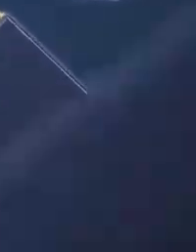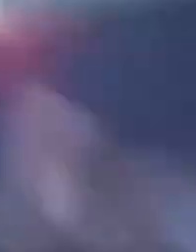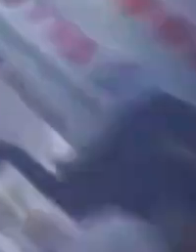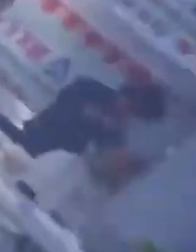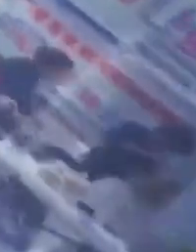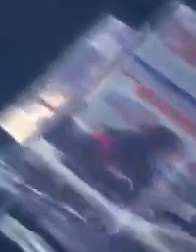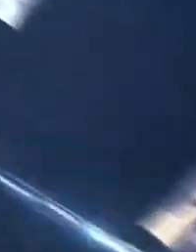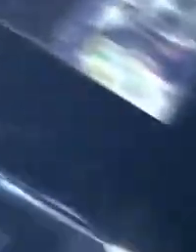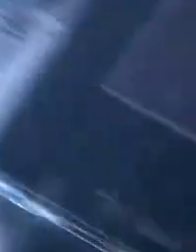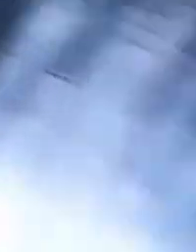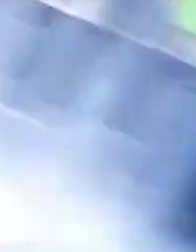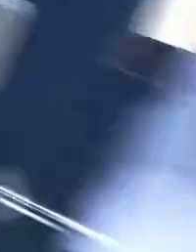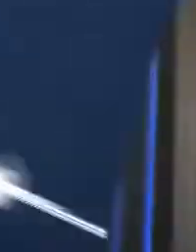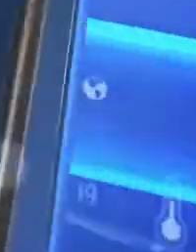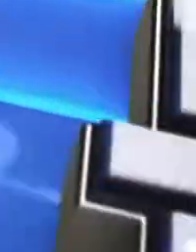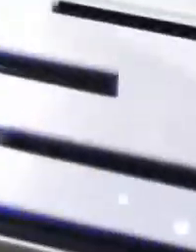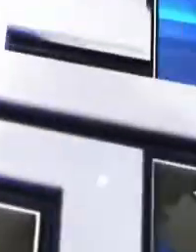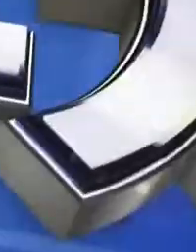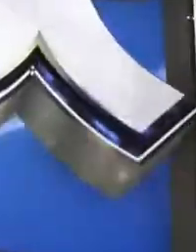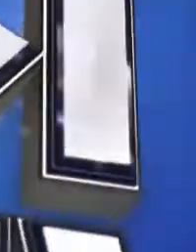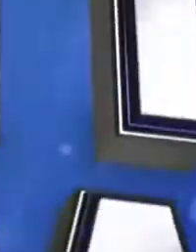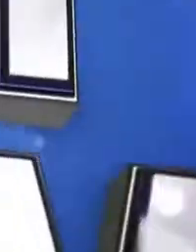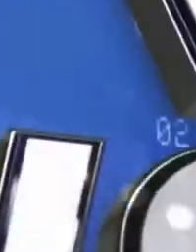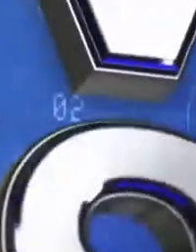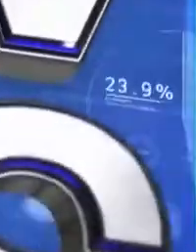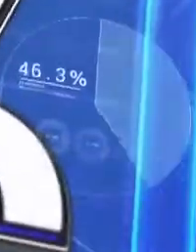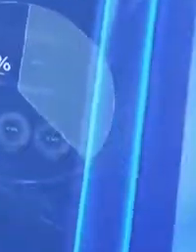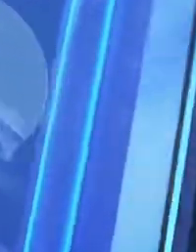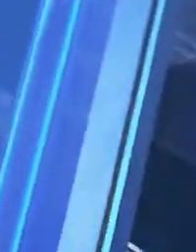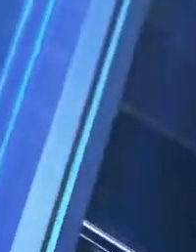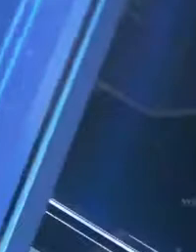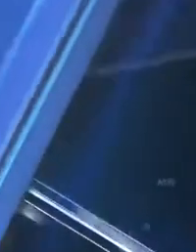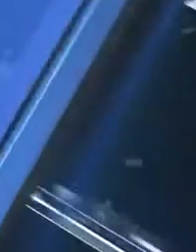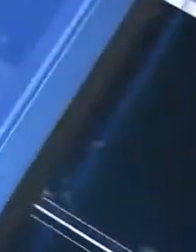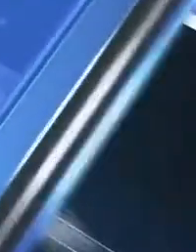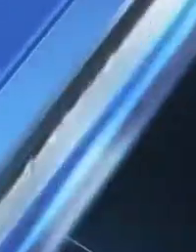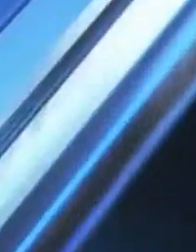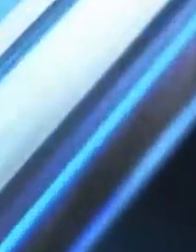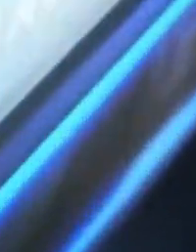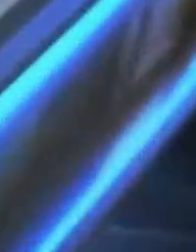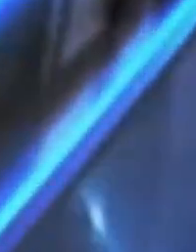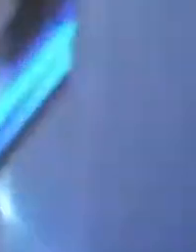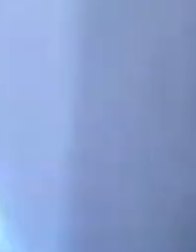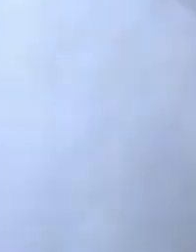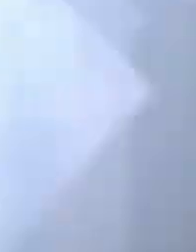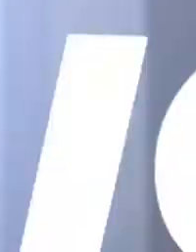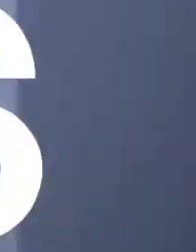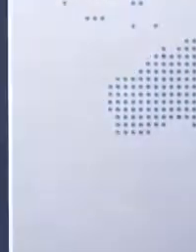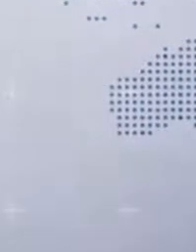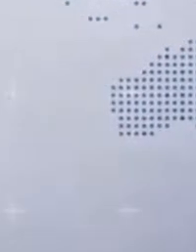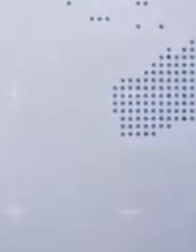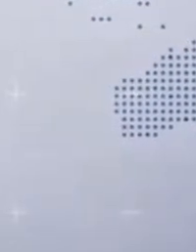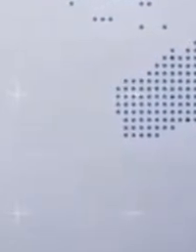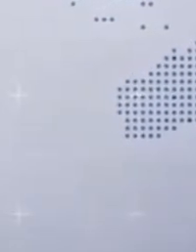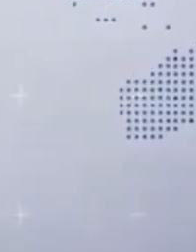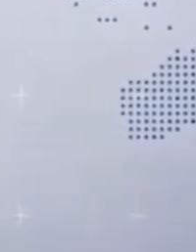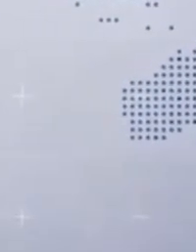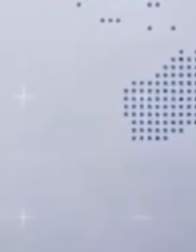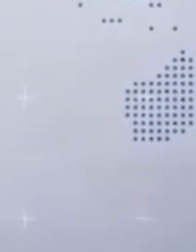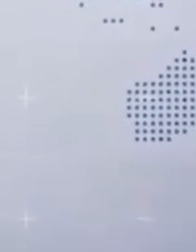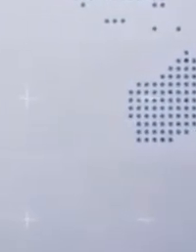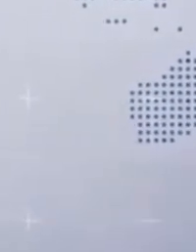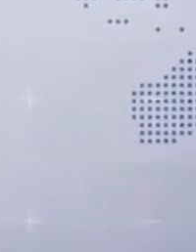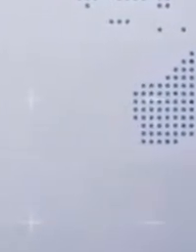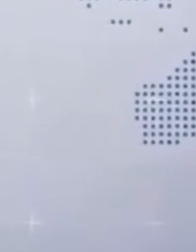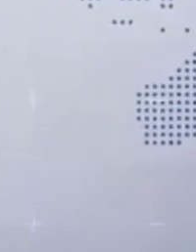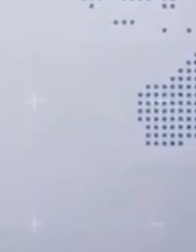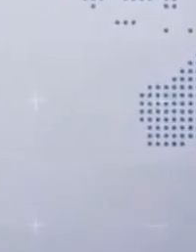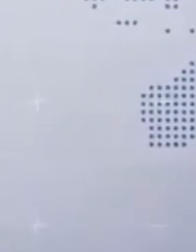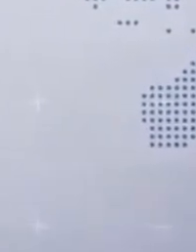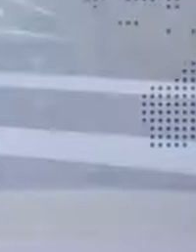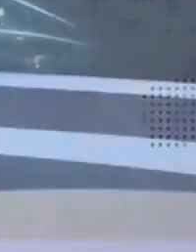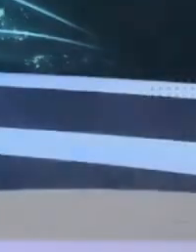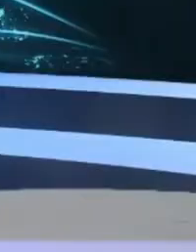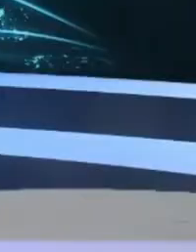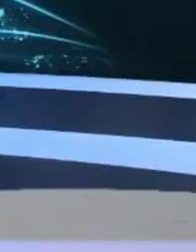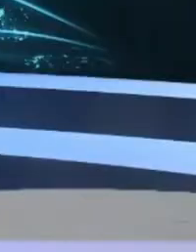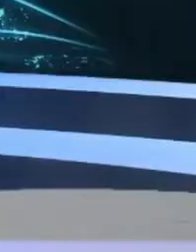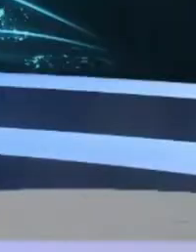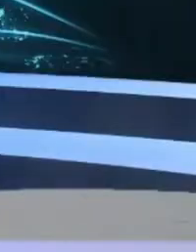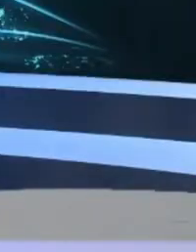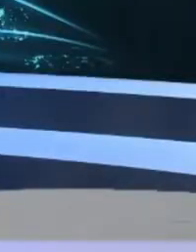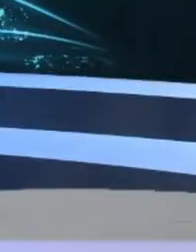좋은